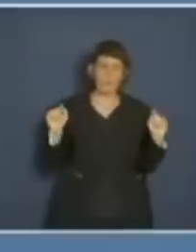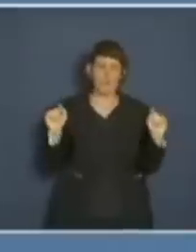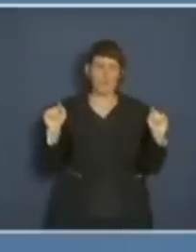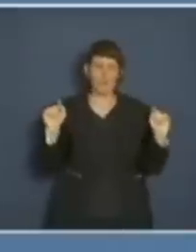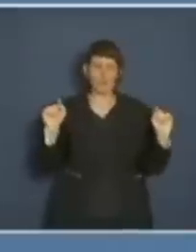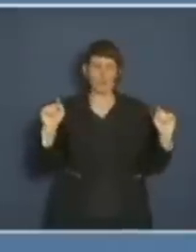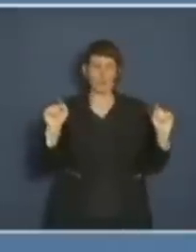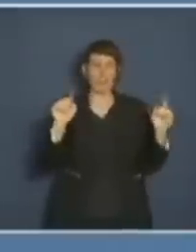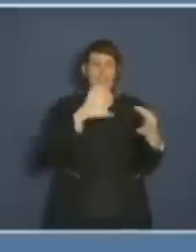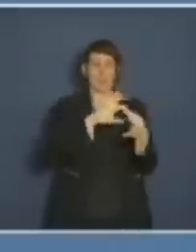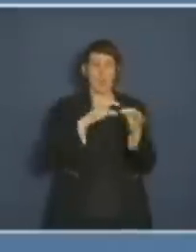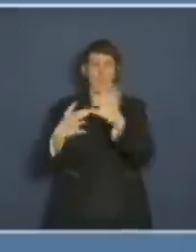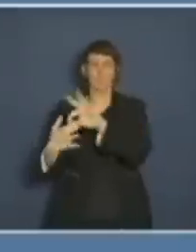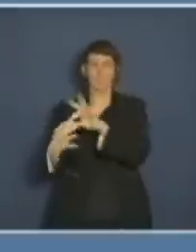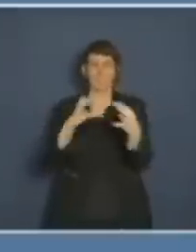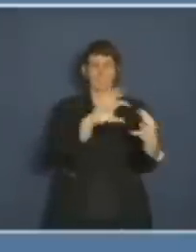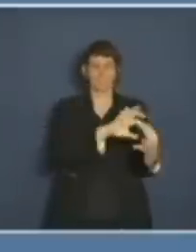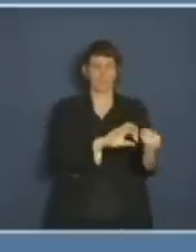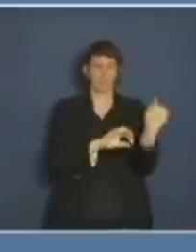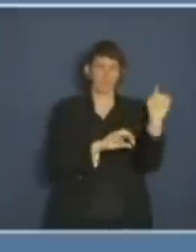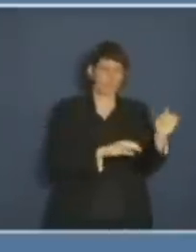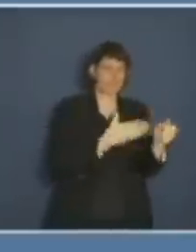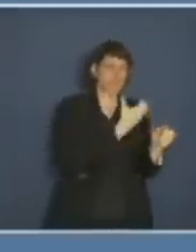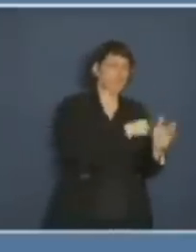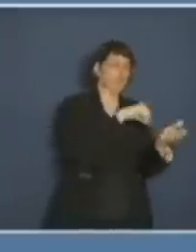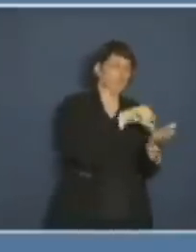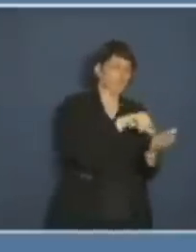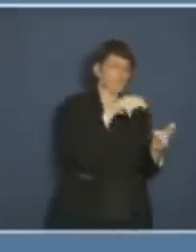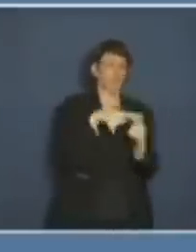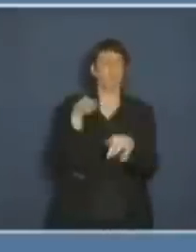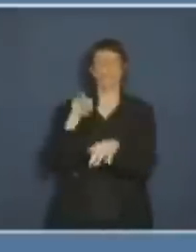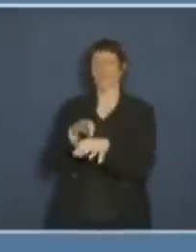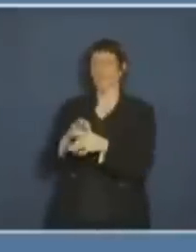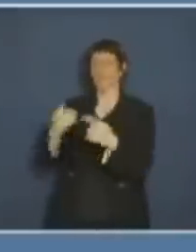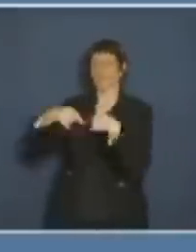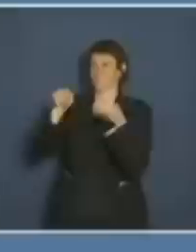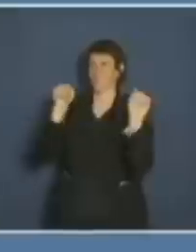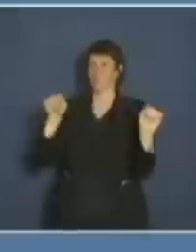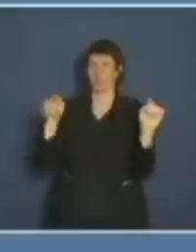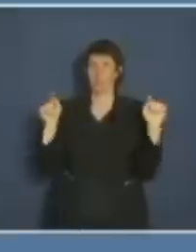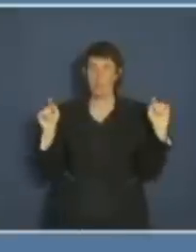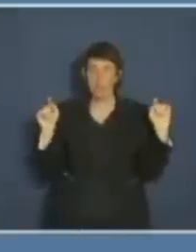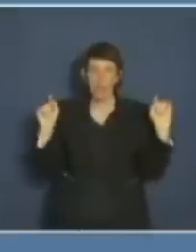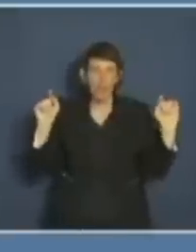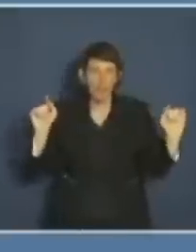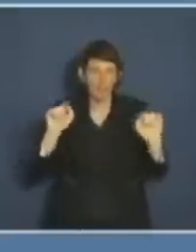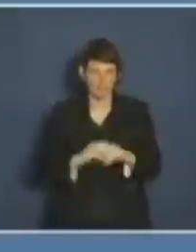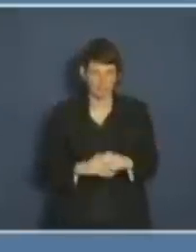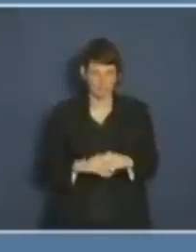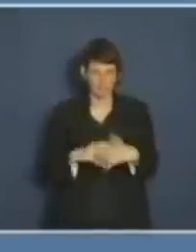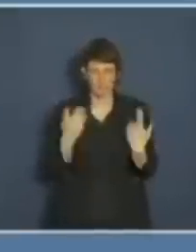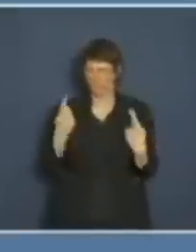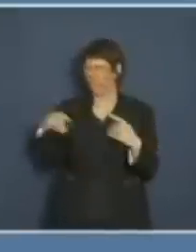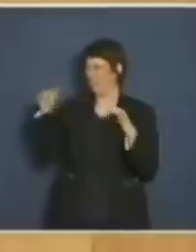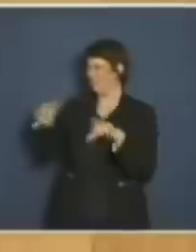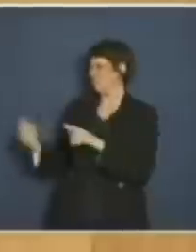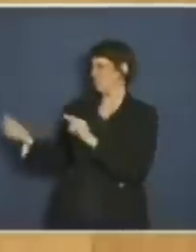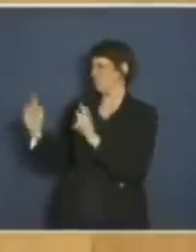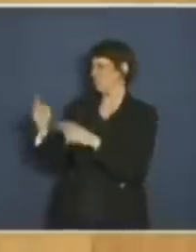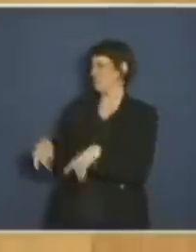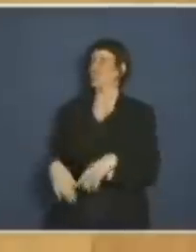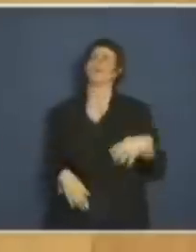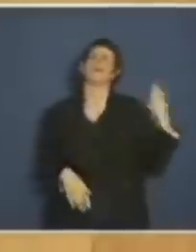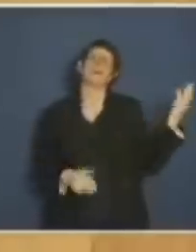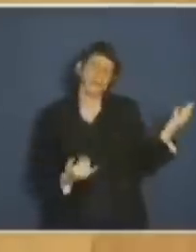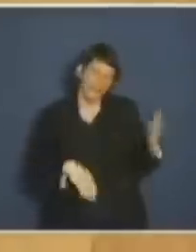eine Kombination von Impfen in Impfzentren und Arztpraxen, das ist das Thema heute, dann müssen wir doch den anderen Fall hier nicht diskutieren. Nein, das verstehe ich